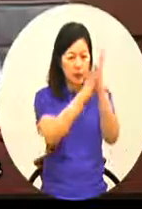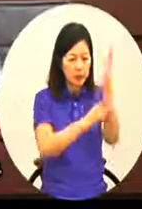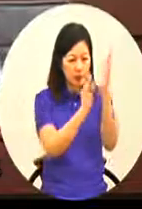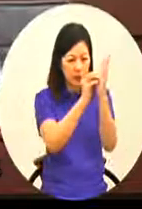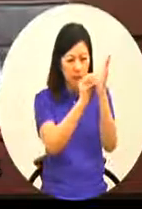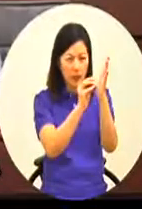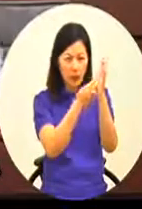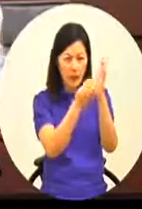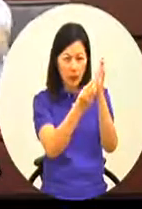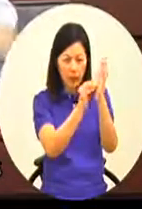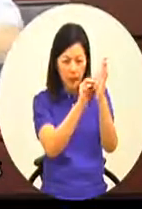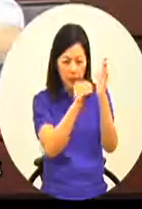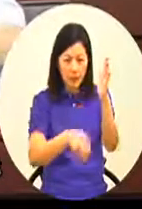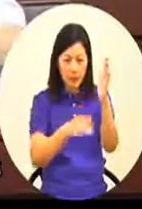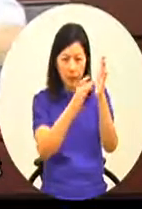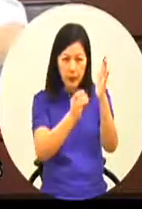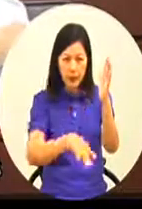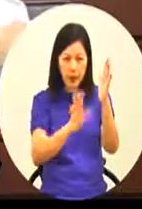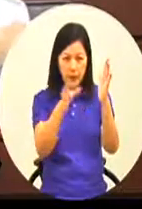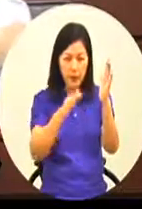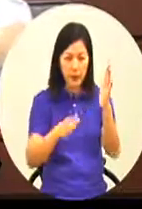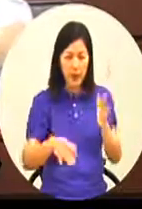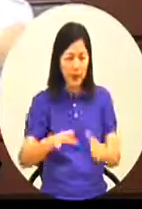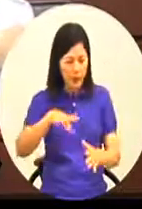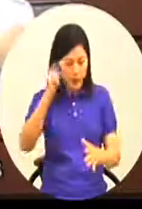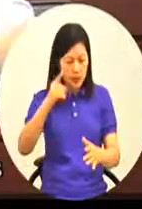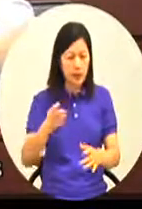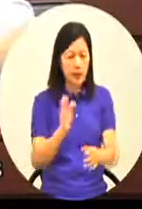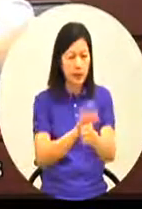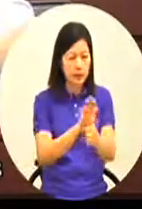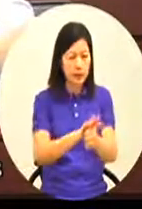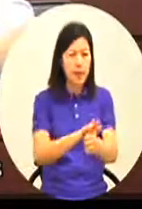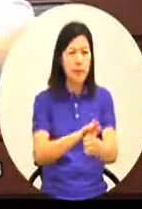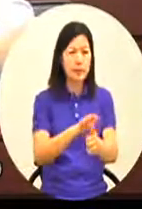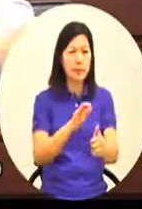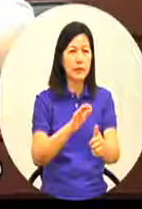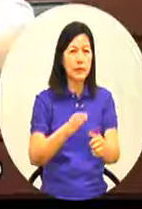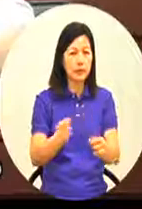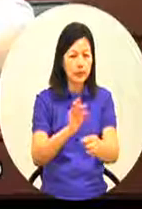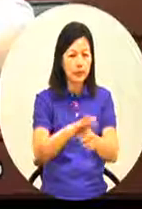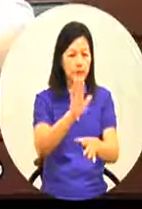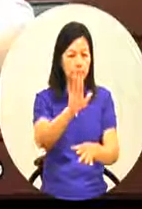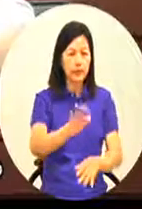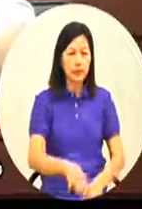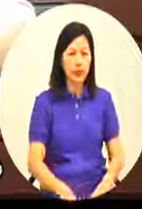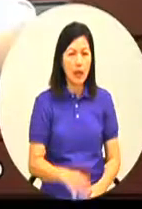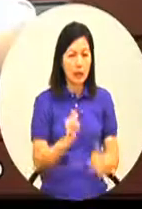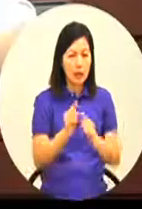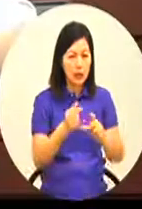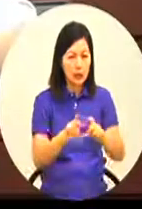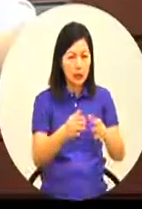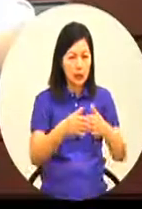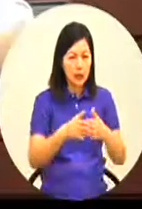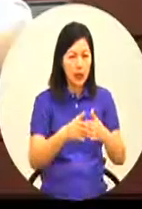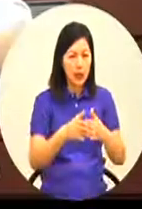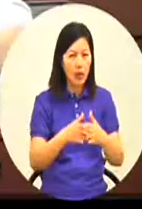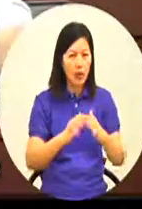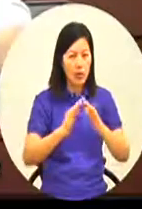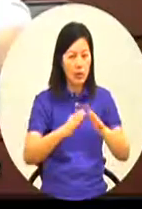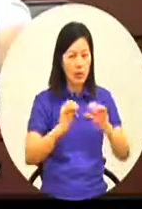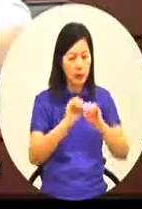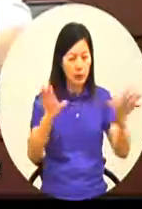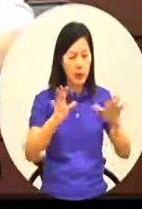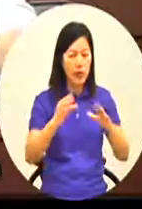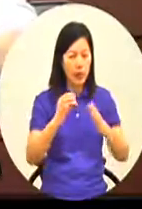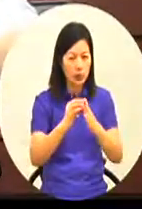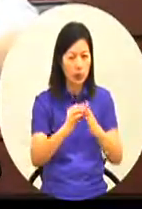们也会优先去考虑来提供这样的协助。那至于说明的部分，只要 社区有需要，我们都发局的同仁都会